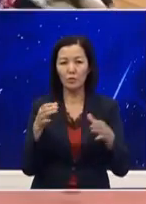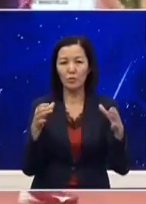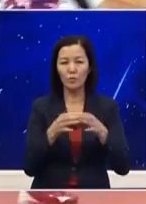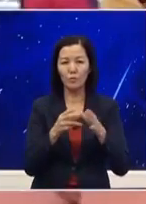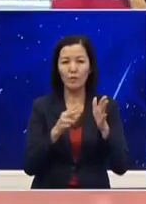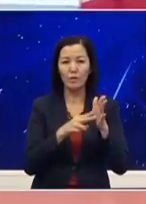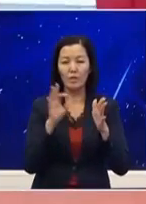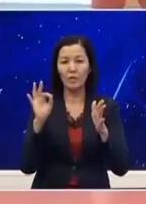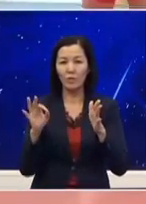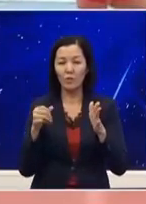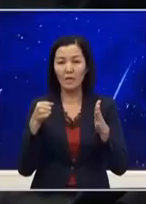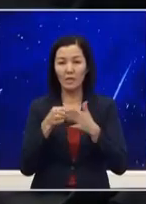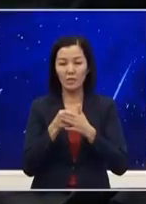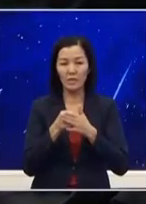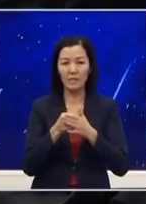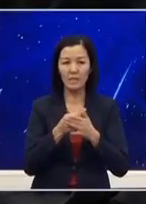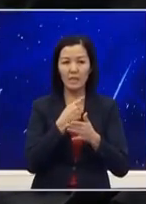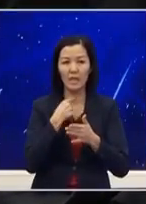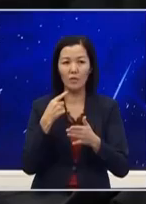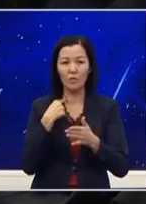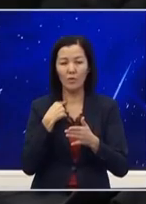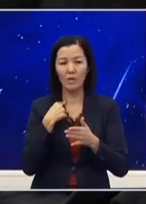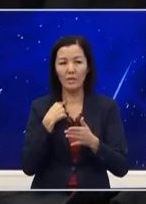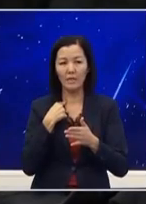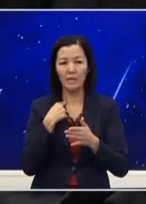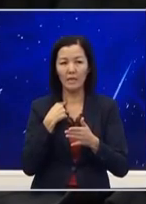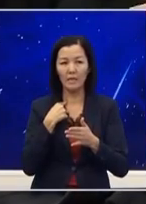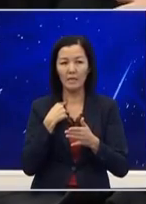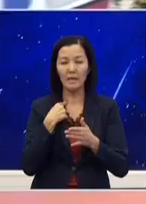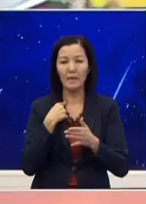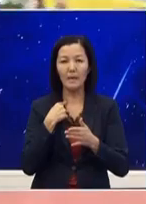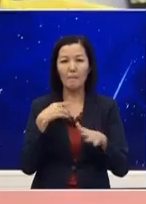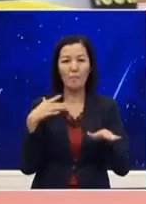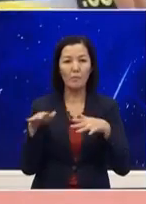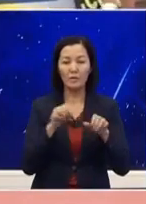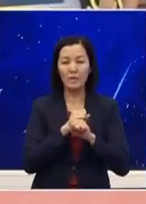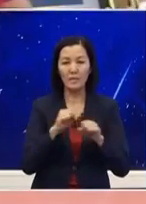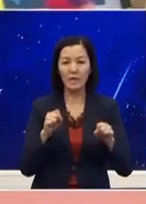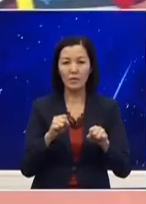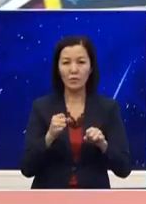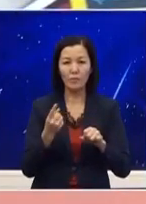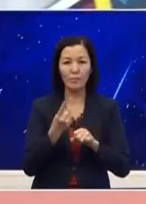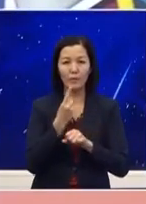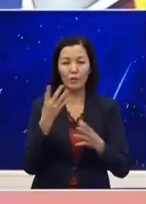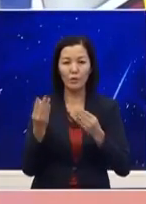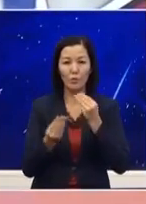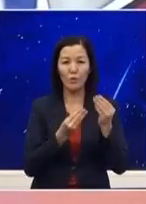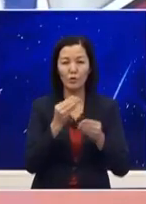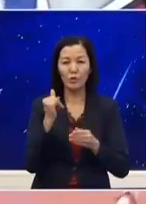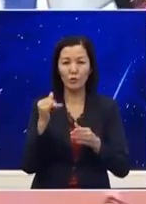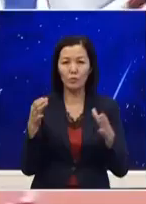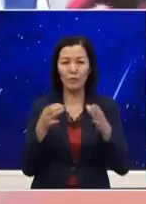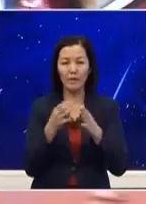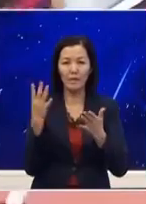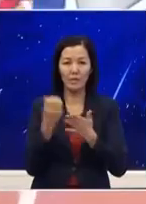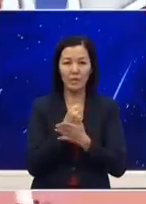есепті 7-0-ге дейін жеткізді. Талдықорғандықтар кезең соңына дейін тізгінін босатпады. Осылайша бірінші партия жетсулықтардың пайдасына